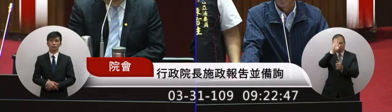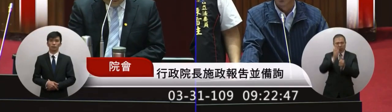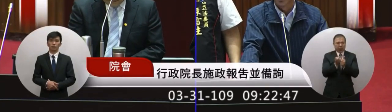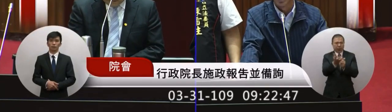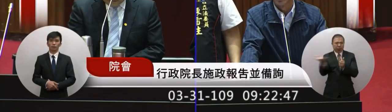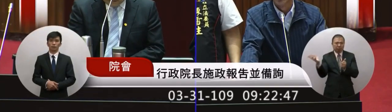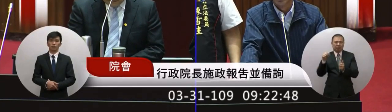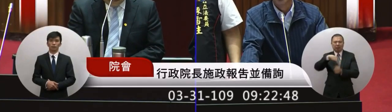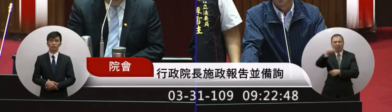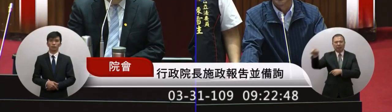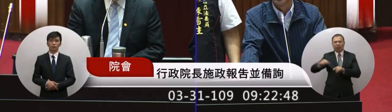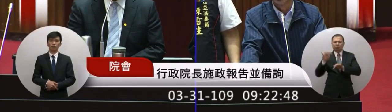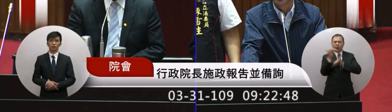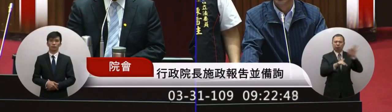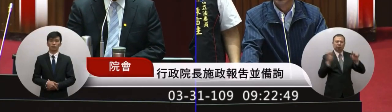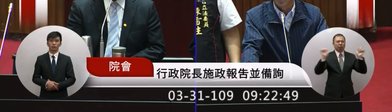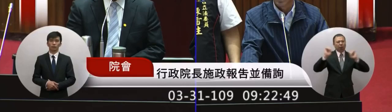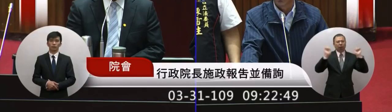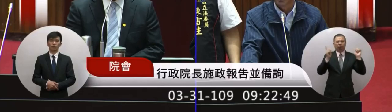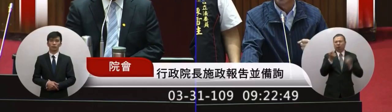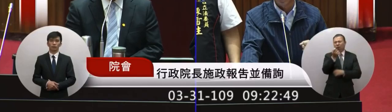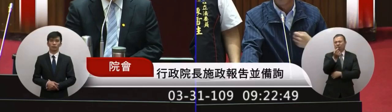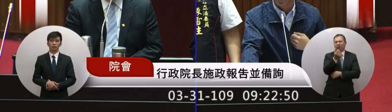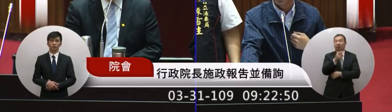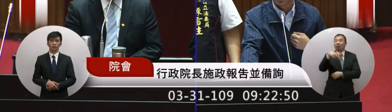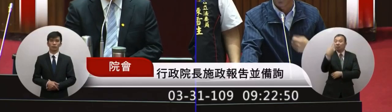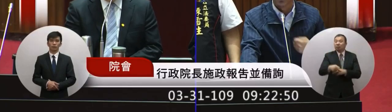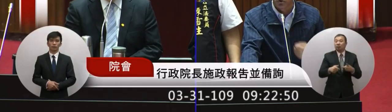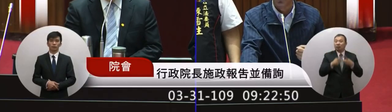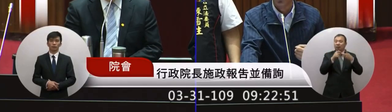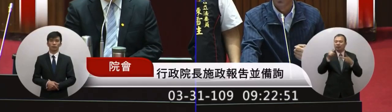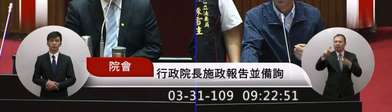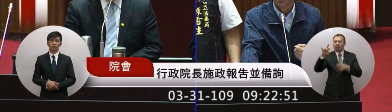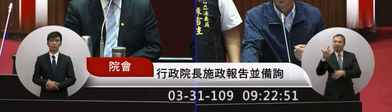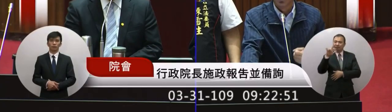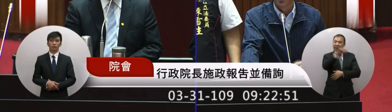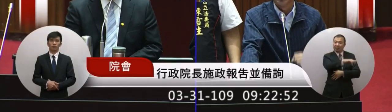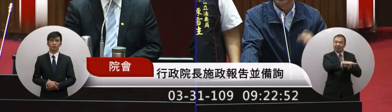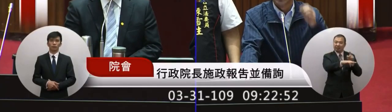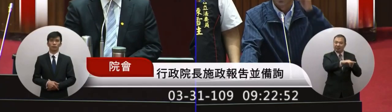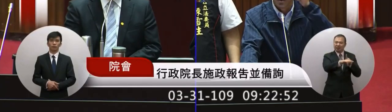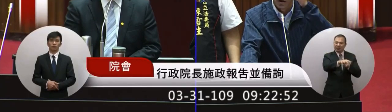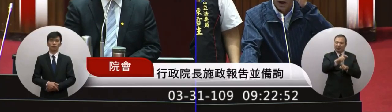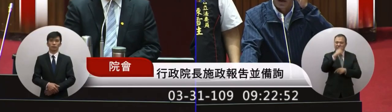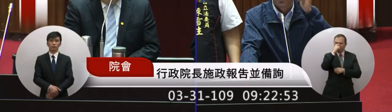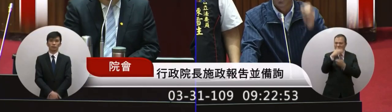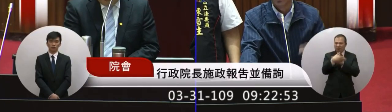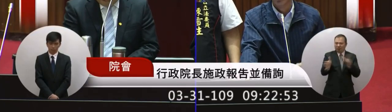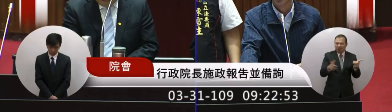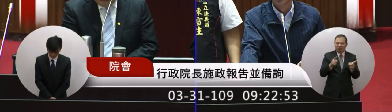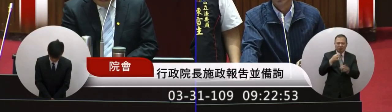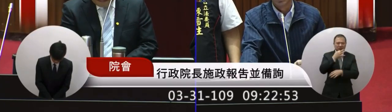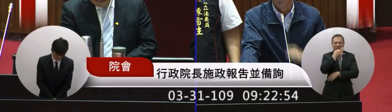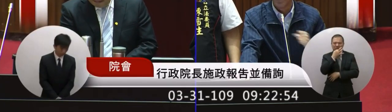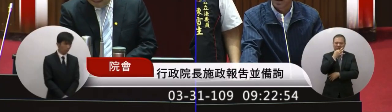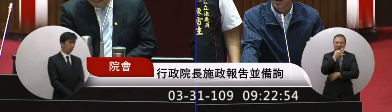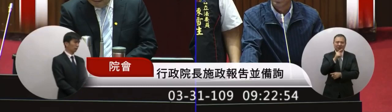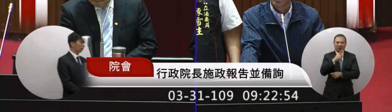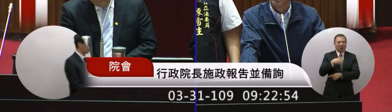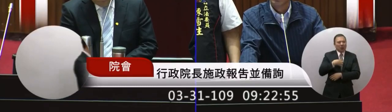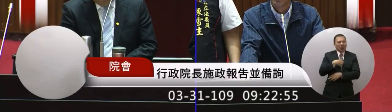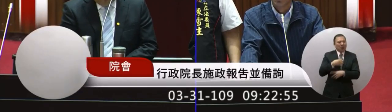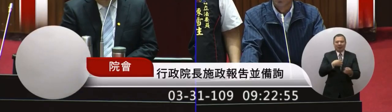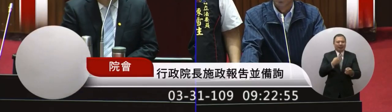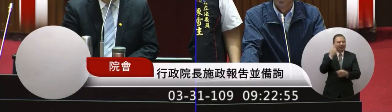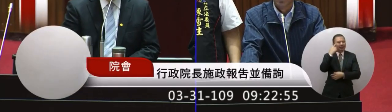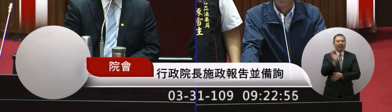会比较严重一点，另外一个就是大家对搭飞机的恐惧，所以对于消费的信